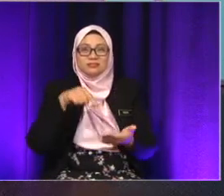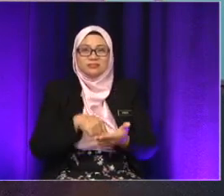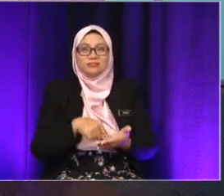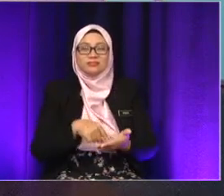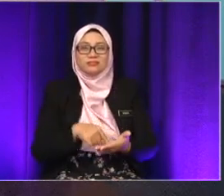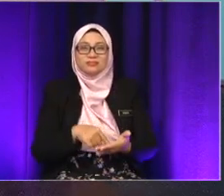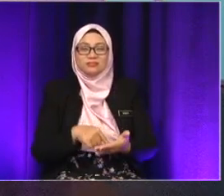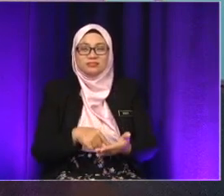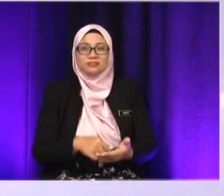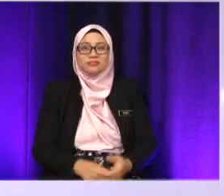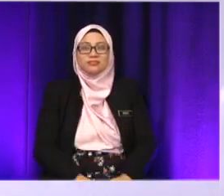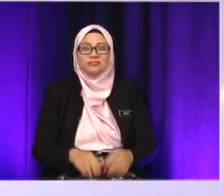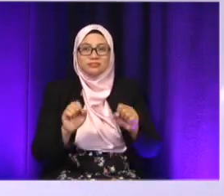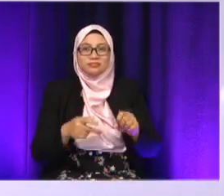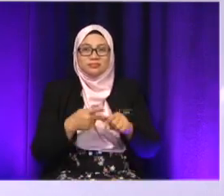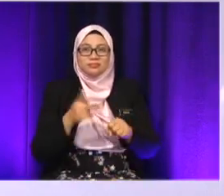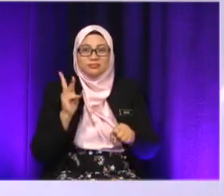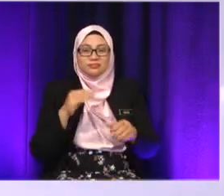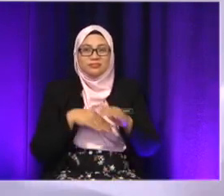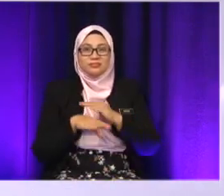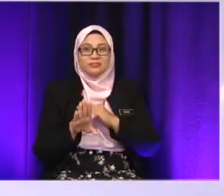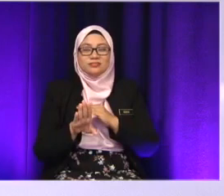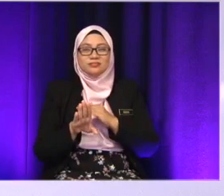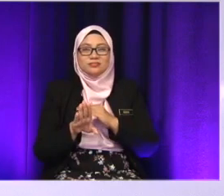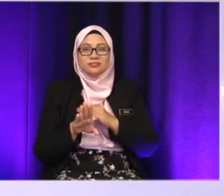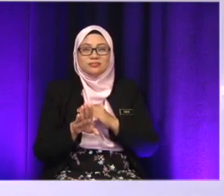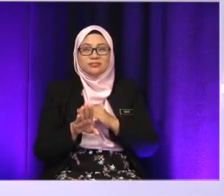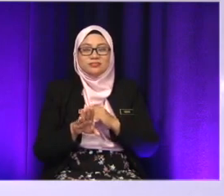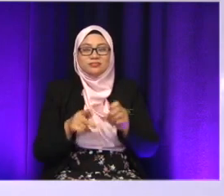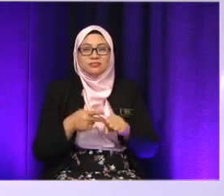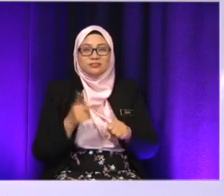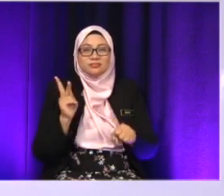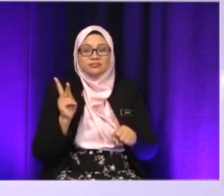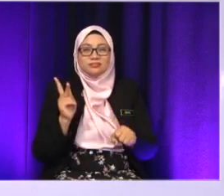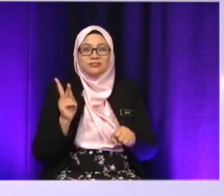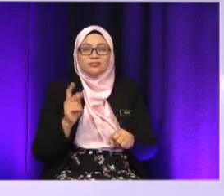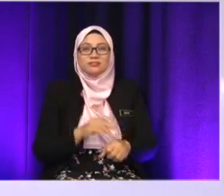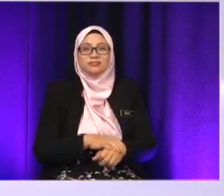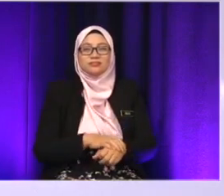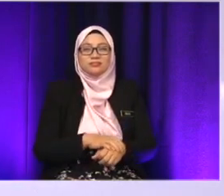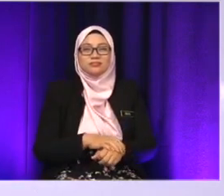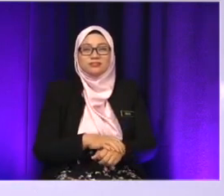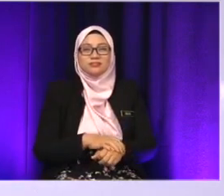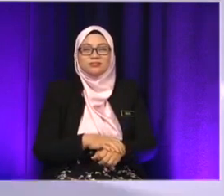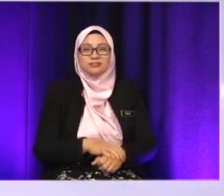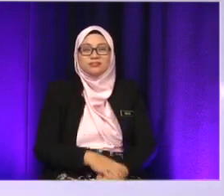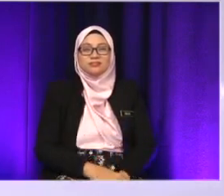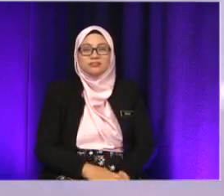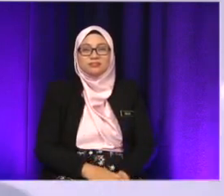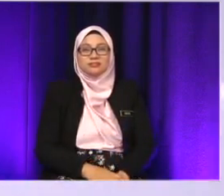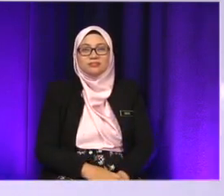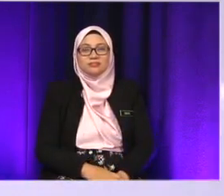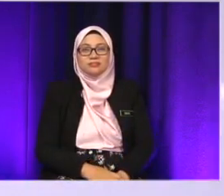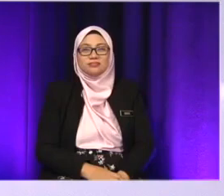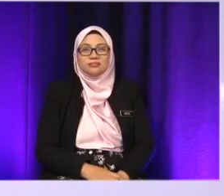okey. Dia keluar masuk. Okey. Tadi dia keluar kan? Dia keluar tu, dia ke sana.